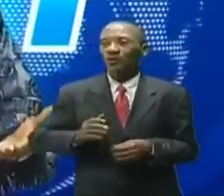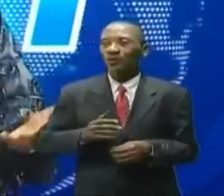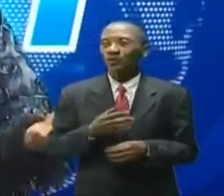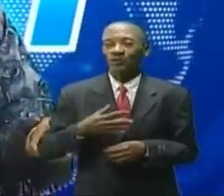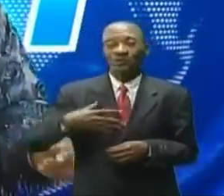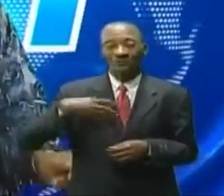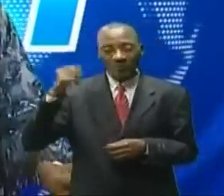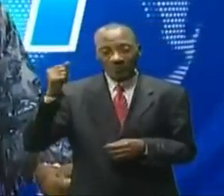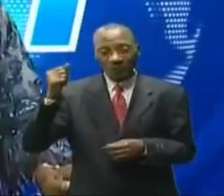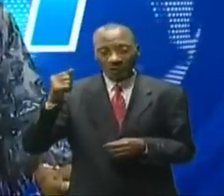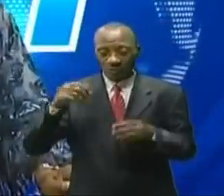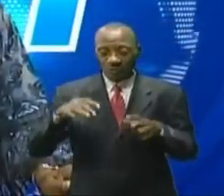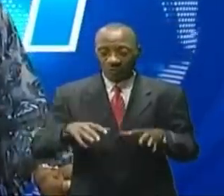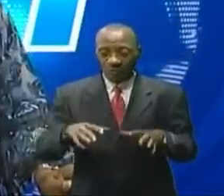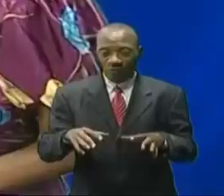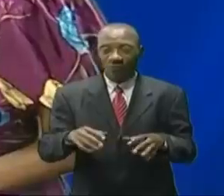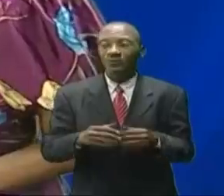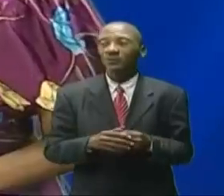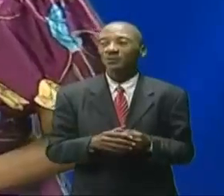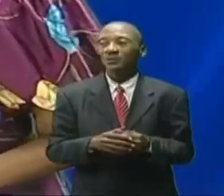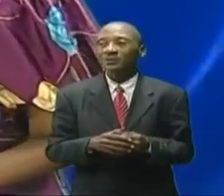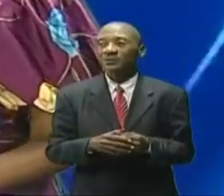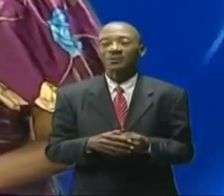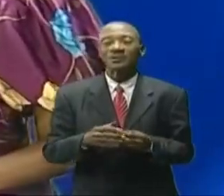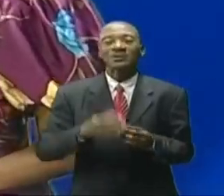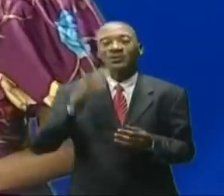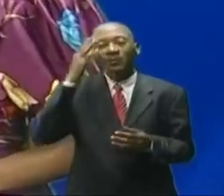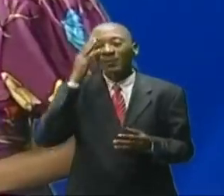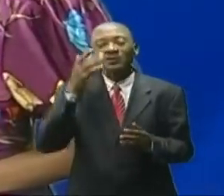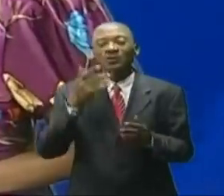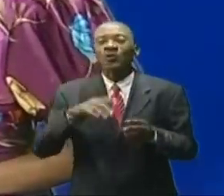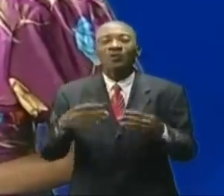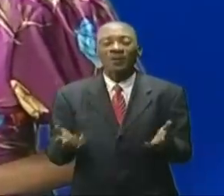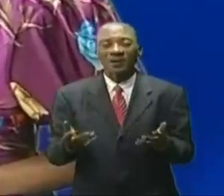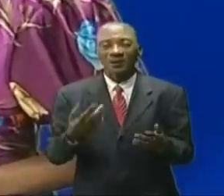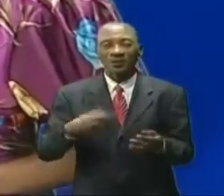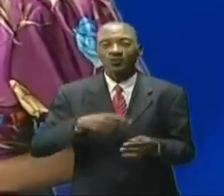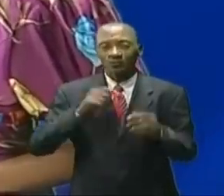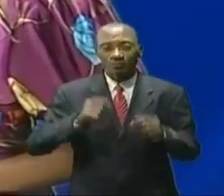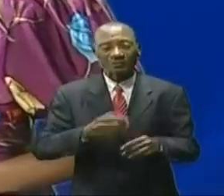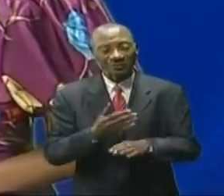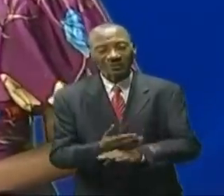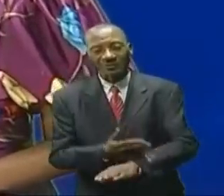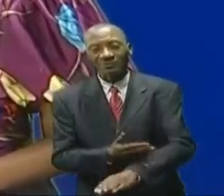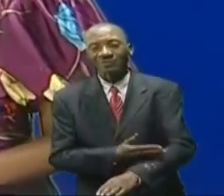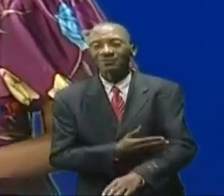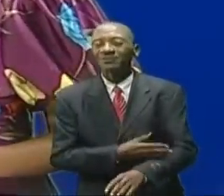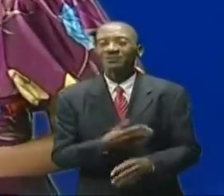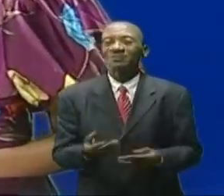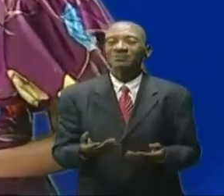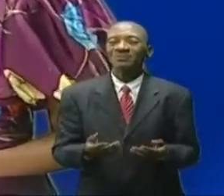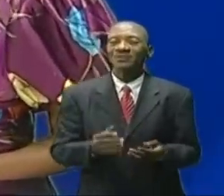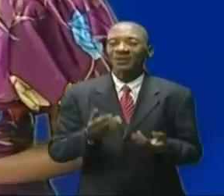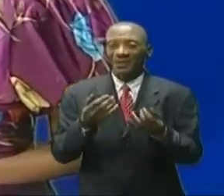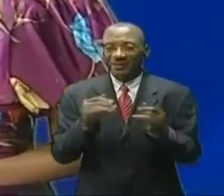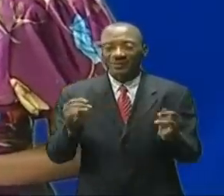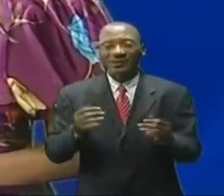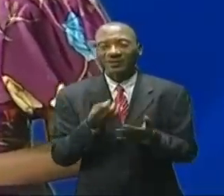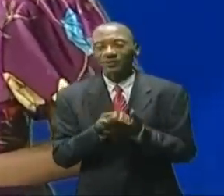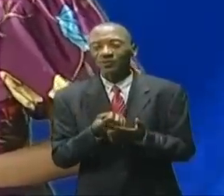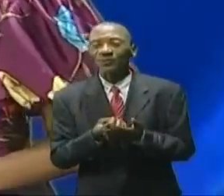fait de l'arriver là? Alors ce qui m'a motivé d'arriver là, c'est simplement c'est que j'ai entendu les